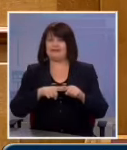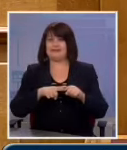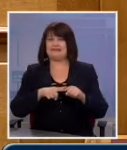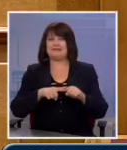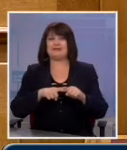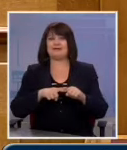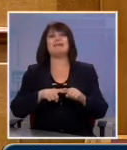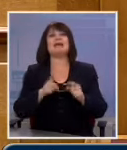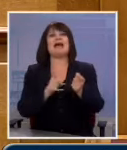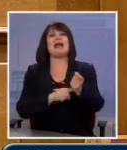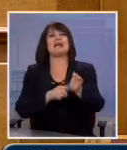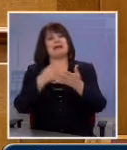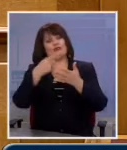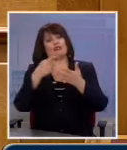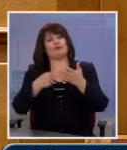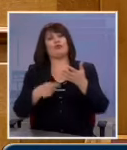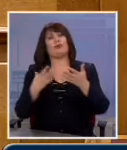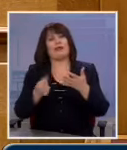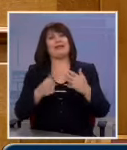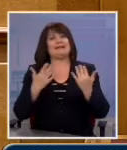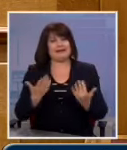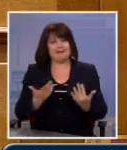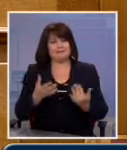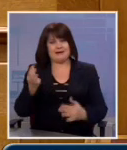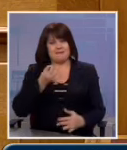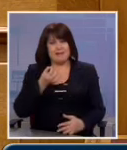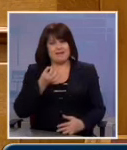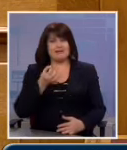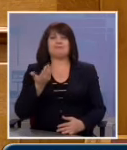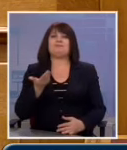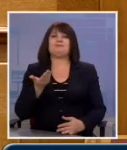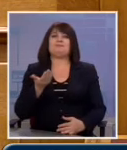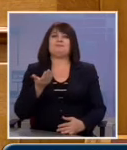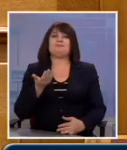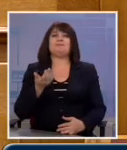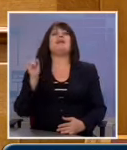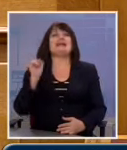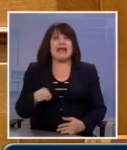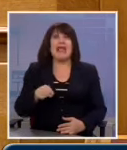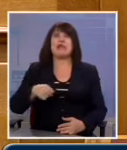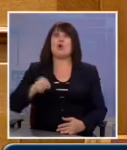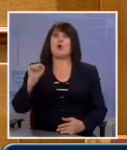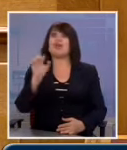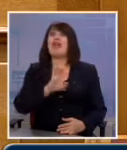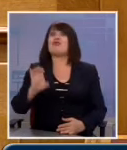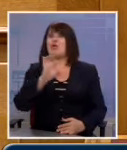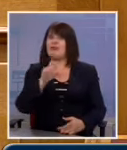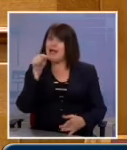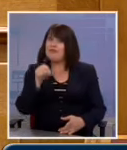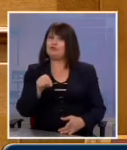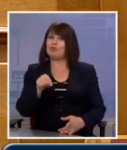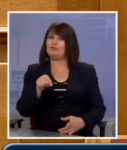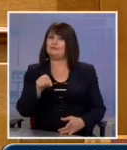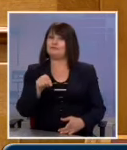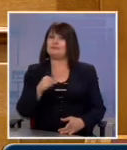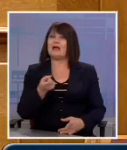από το χαρακτήρα που σας περιέγραψα, που είναι ο χαρακτήρας ναι ή όχι στην Ευρώπη,